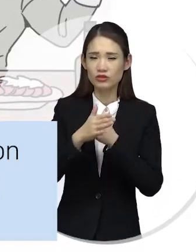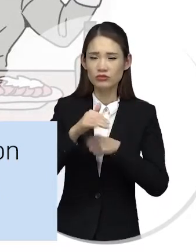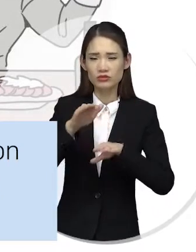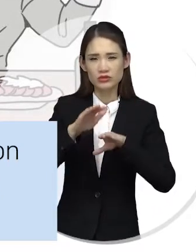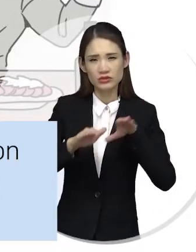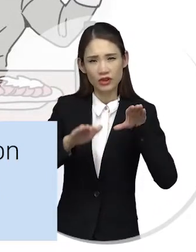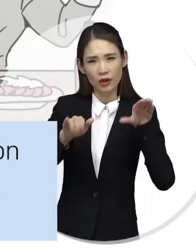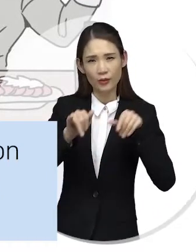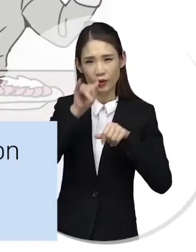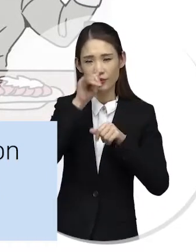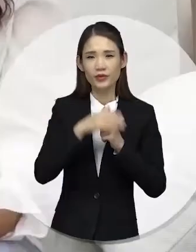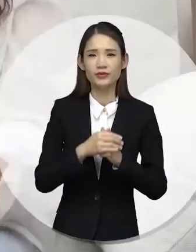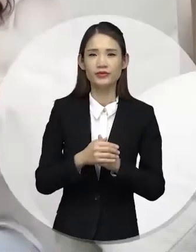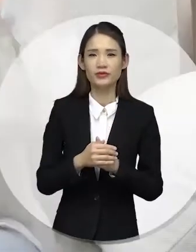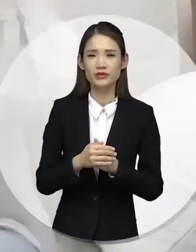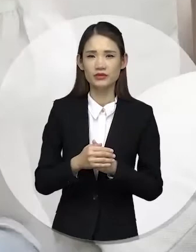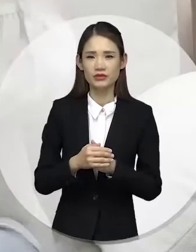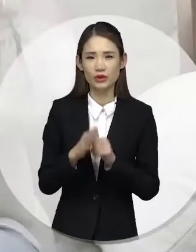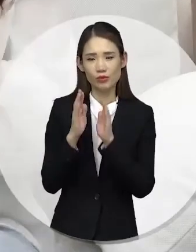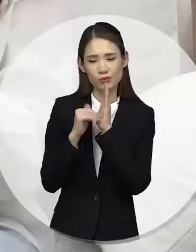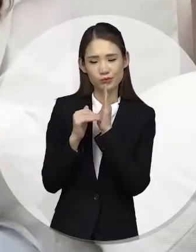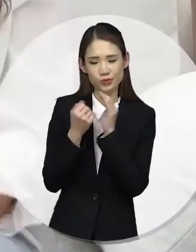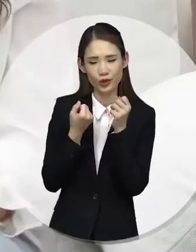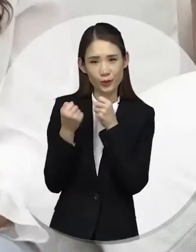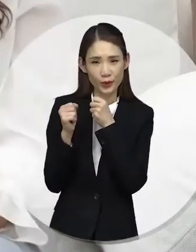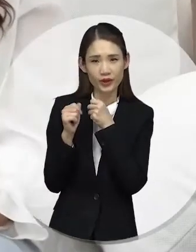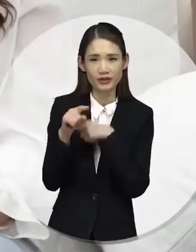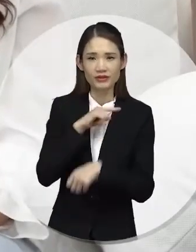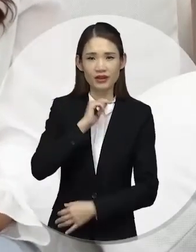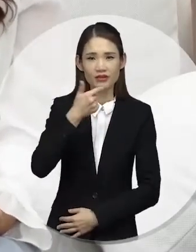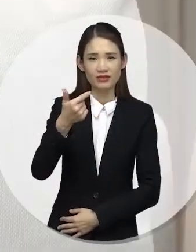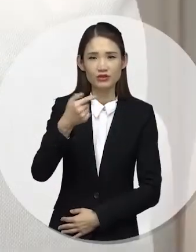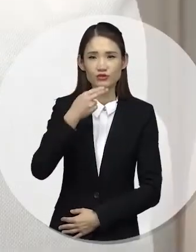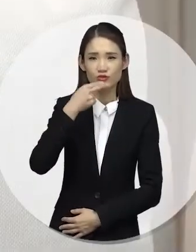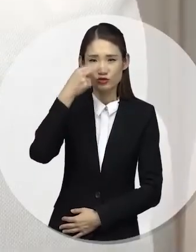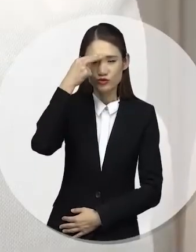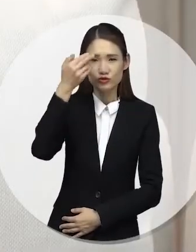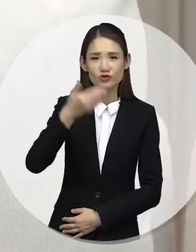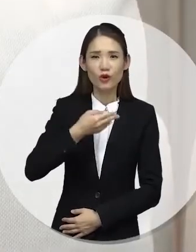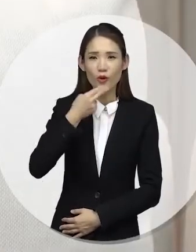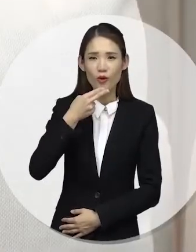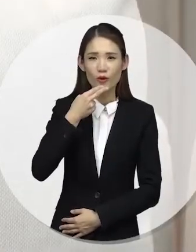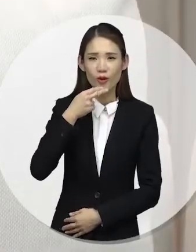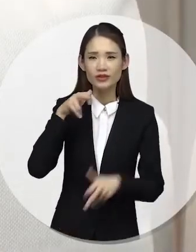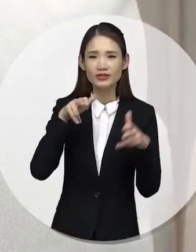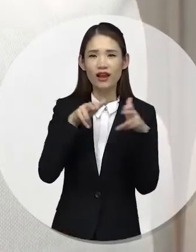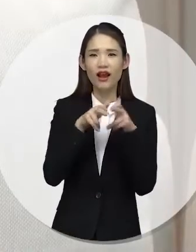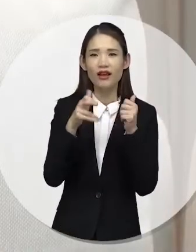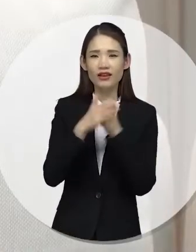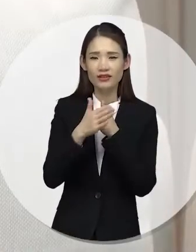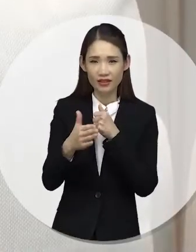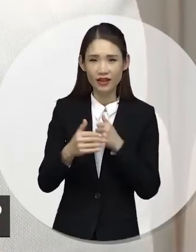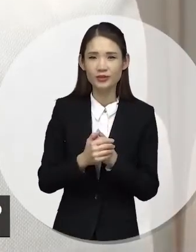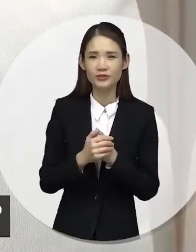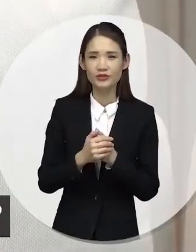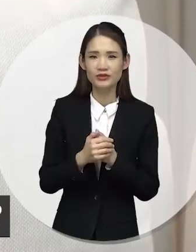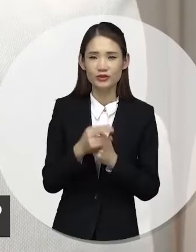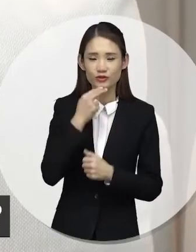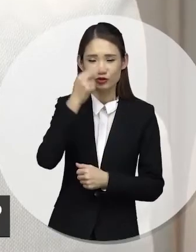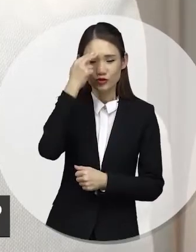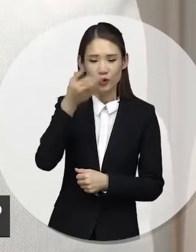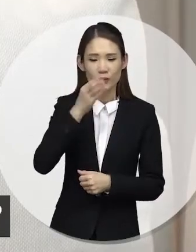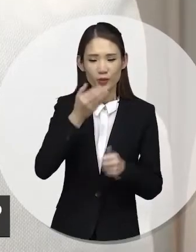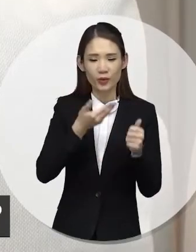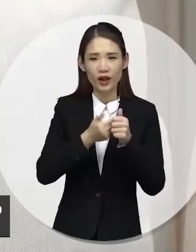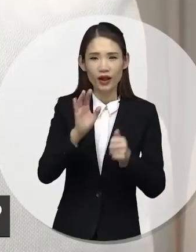은근한 차별을 받는 경우. 은근히 피하는 게 좀 가장 큰 게 술을 안 줘요. 장애인이라고. 아, 술 먹으면